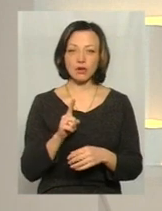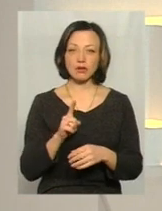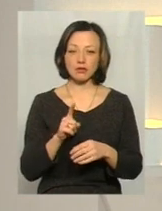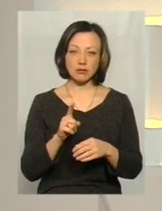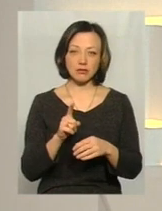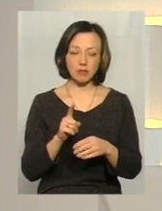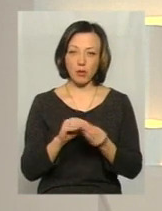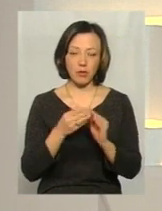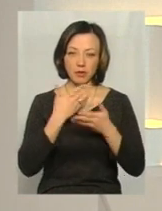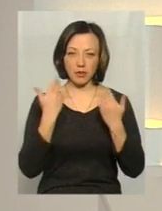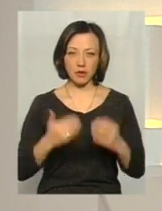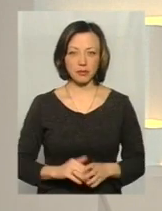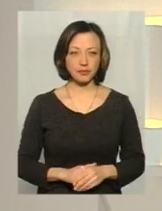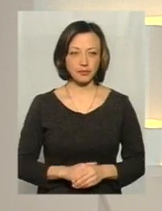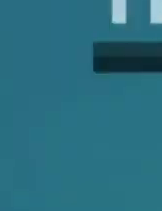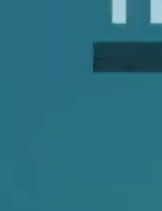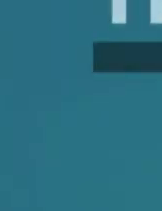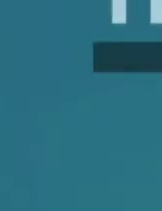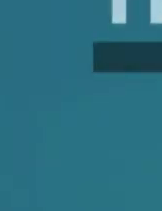не стане. Давайте подивимось.